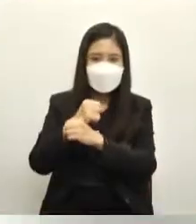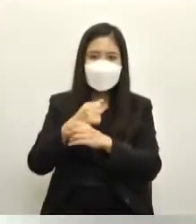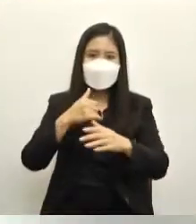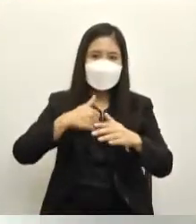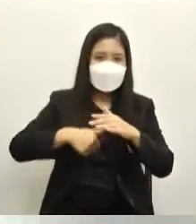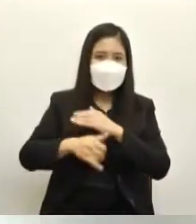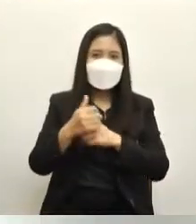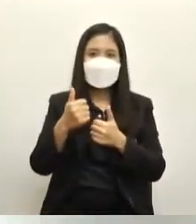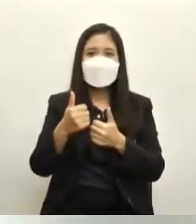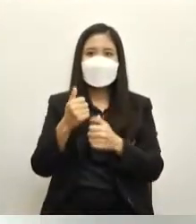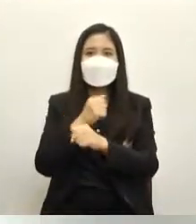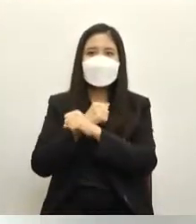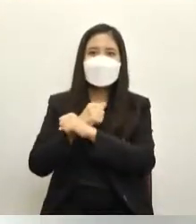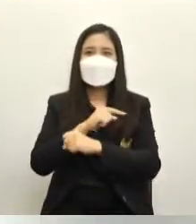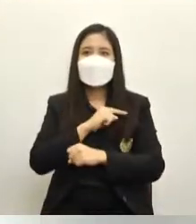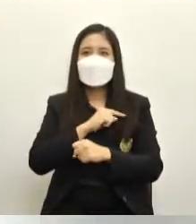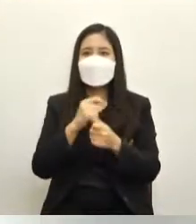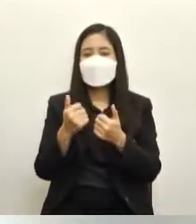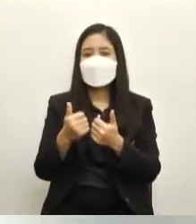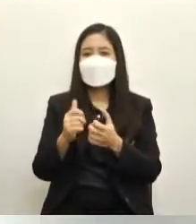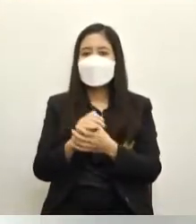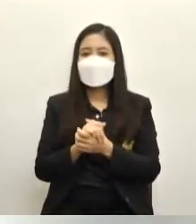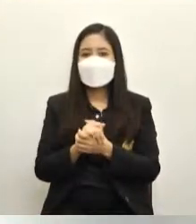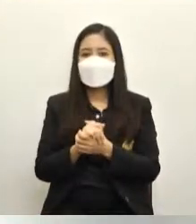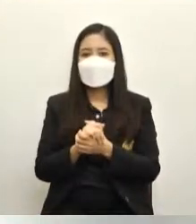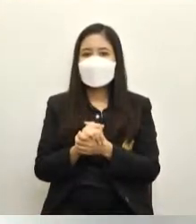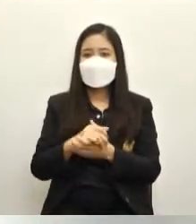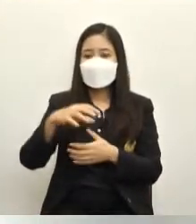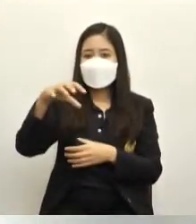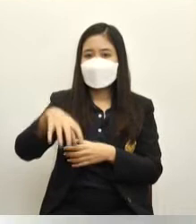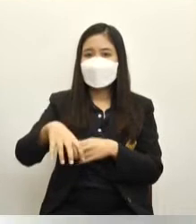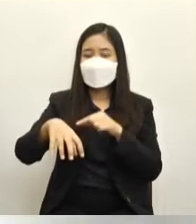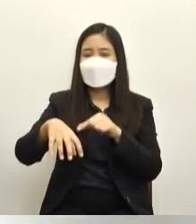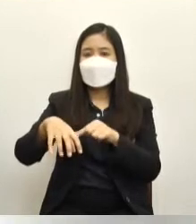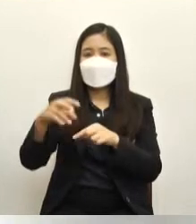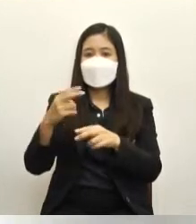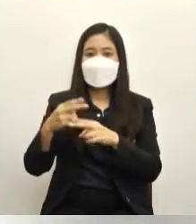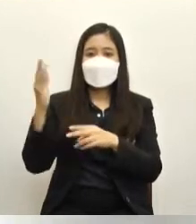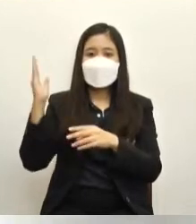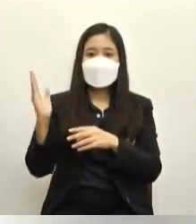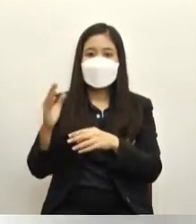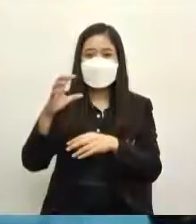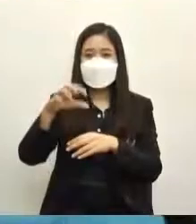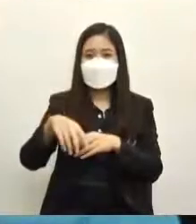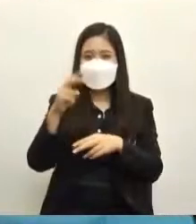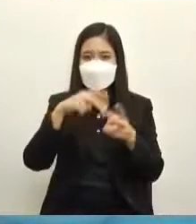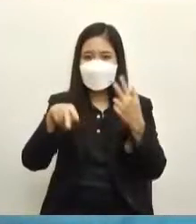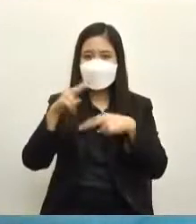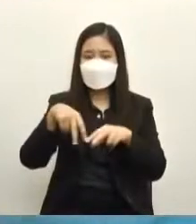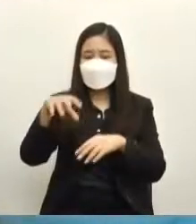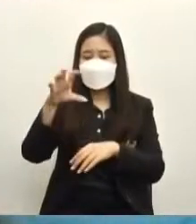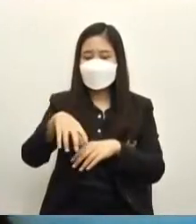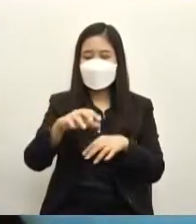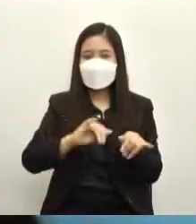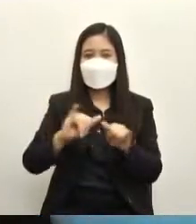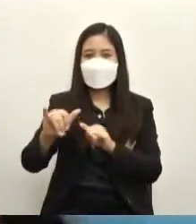วัสดีครับตัวผมร้อยโทธีรวัฒน์ศรีโยธินเป็นอาจารย์แนะนำในสถานียกเคลื่อนย้ายผู้ประสบภัยเพื่อ